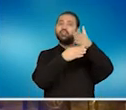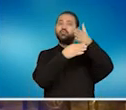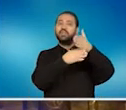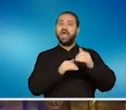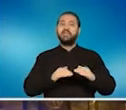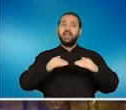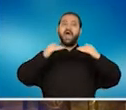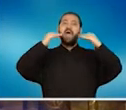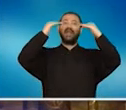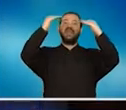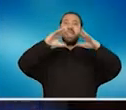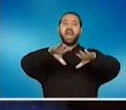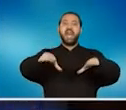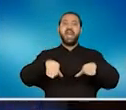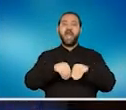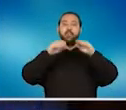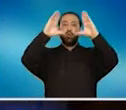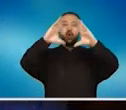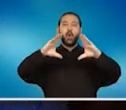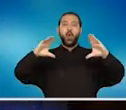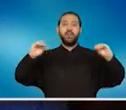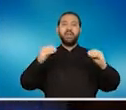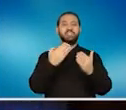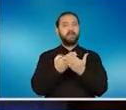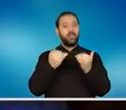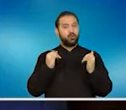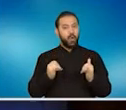la ridicarea neamului românesc. De aceea,